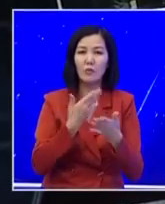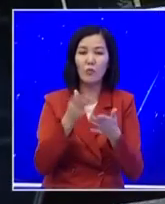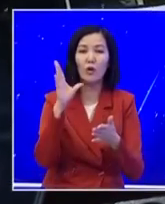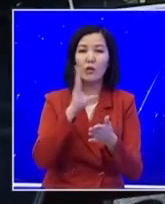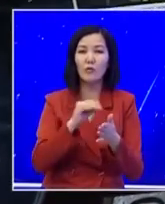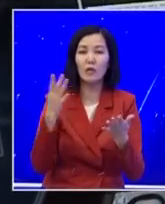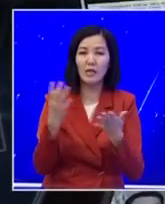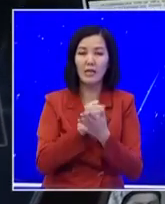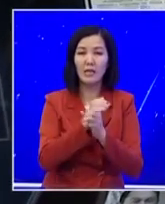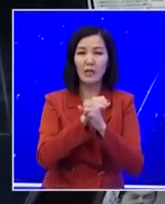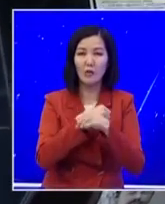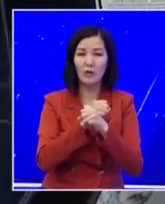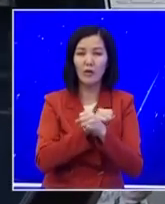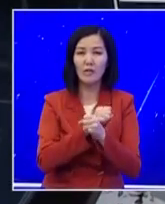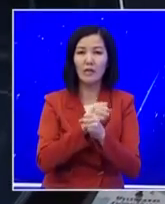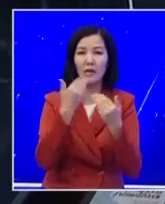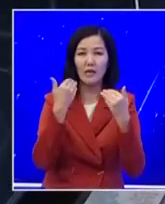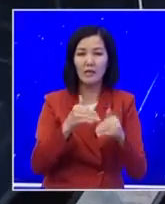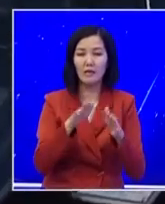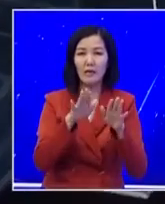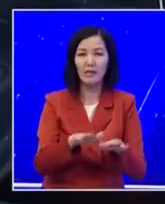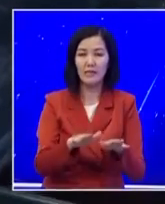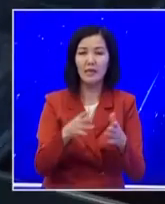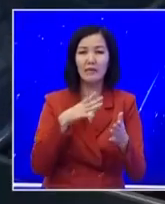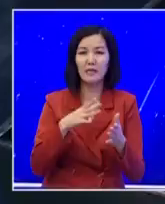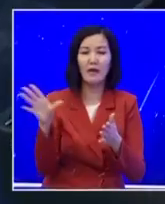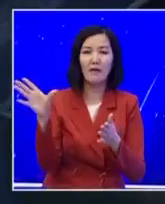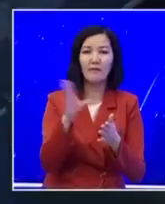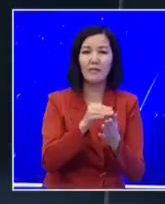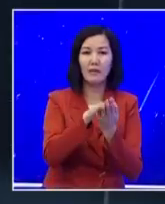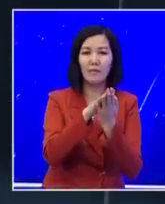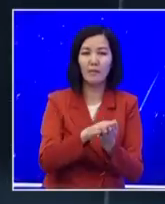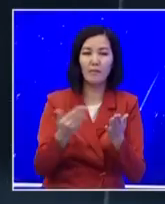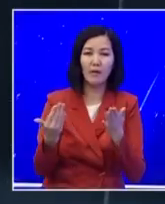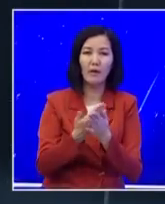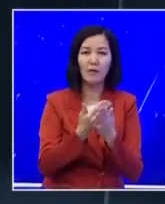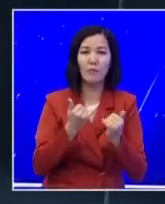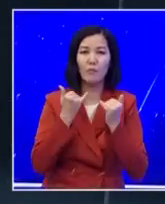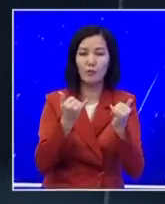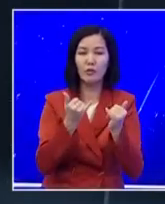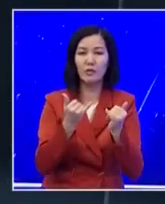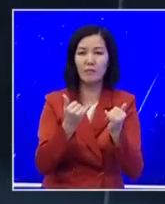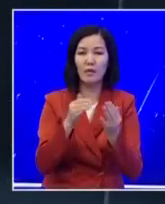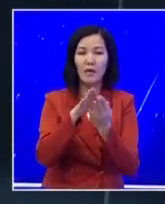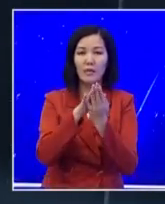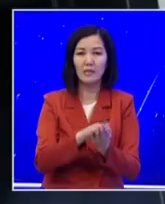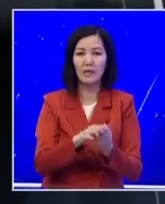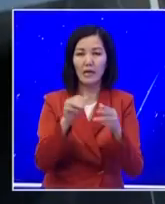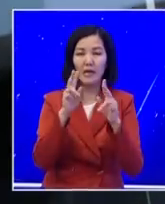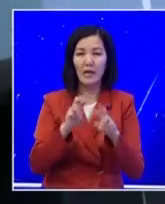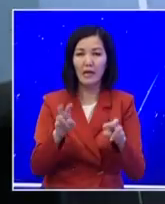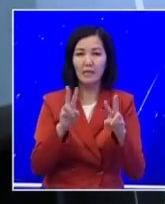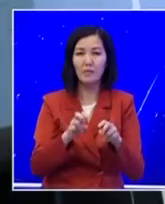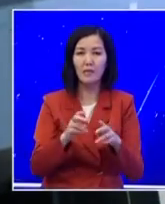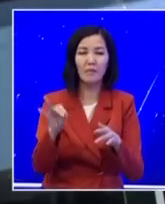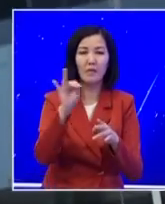найденные кости и черепа – останки жертв политических репрессий. Все они перезахоронены с подобающими почестями. Как утверждают эксперты, согласно